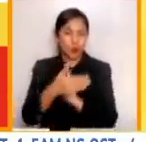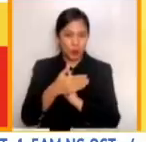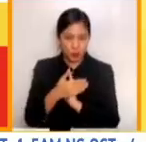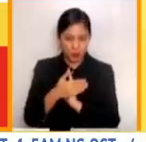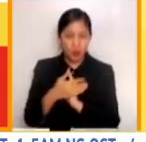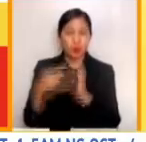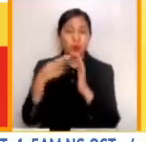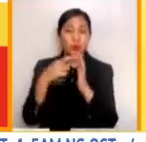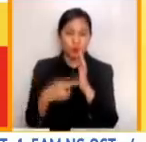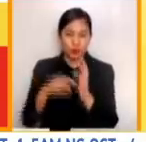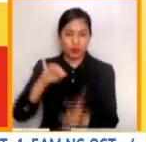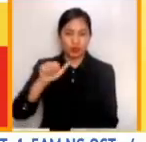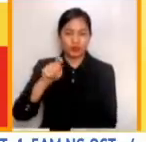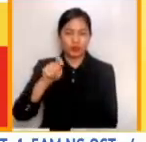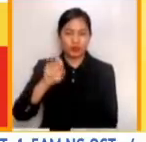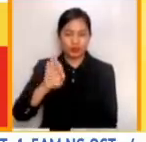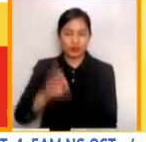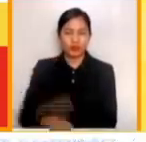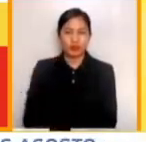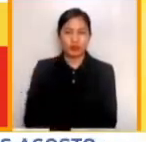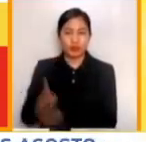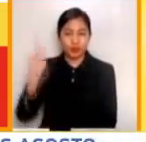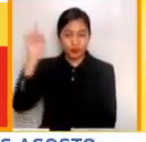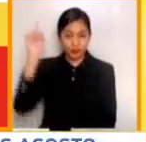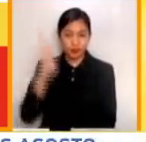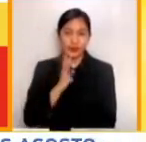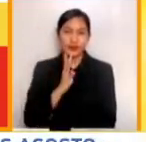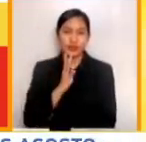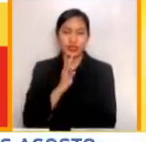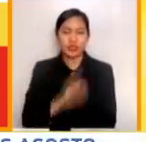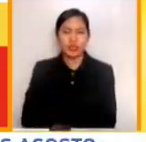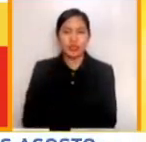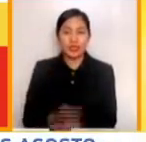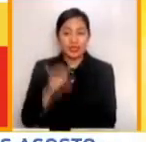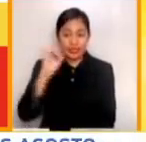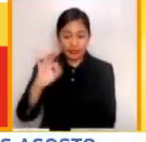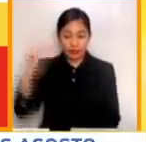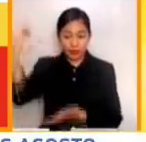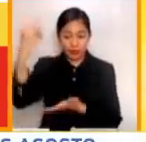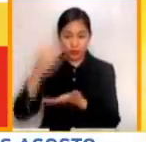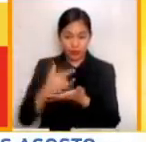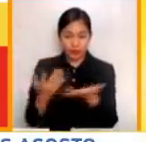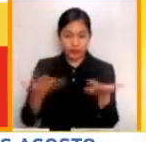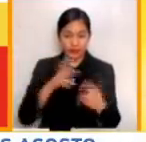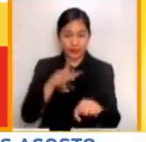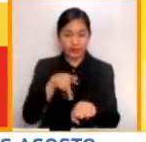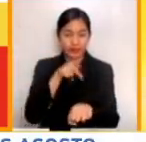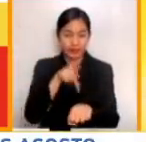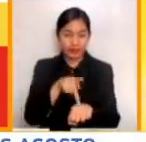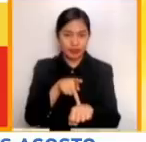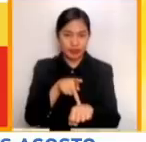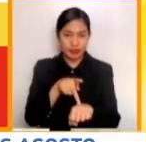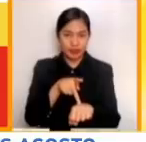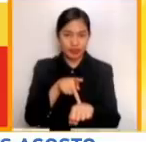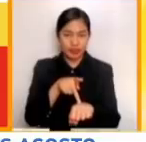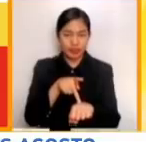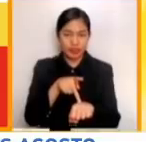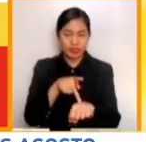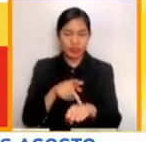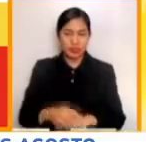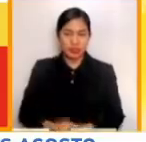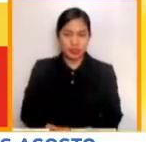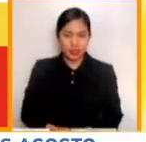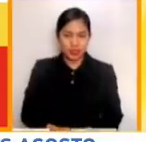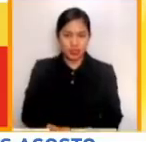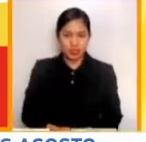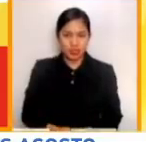IATF. Kung magpasok yan, it will manifest katawan mo